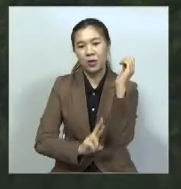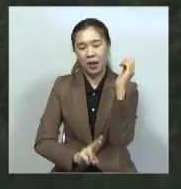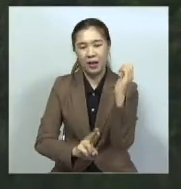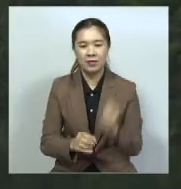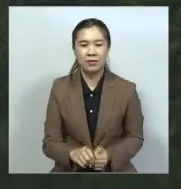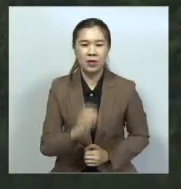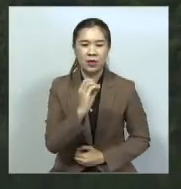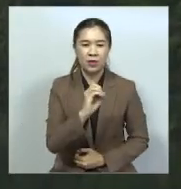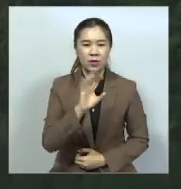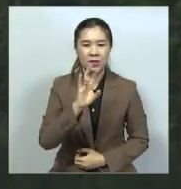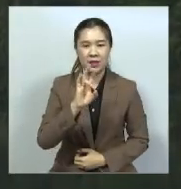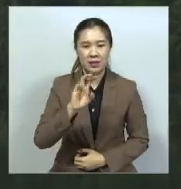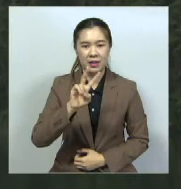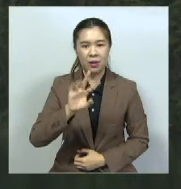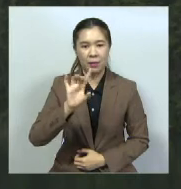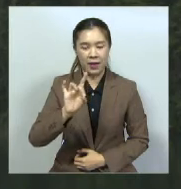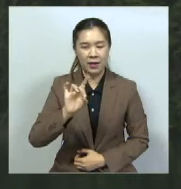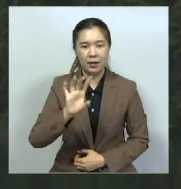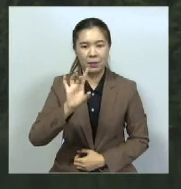ทรศัพท์